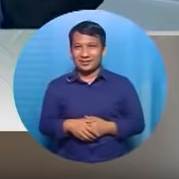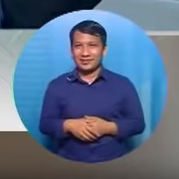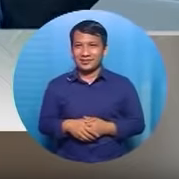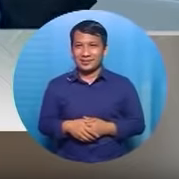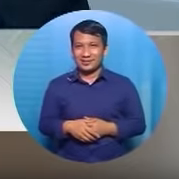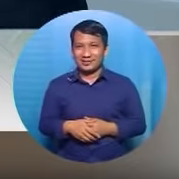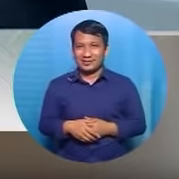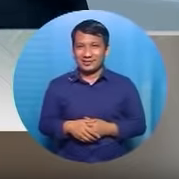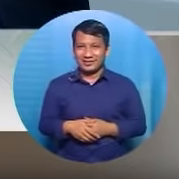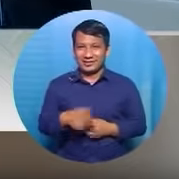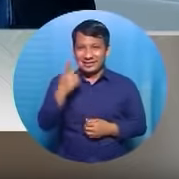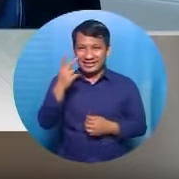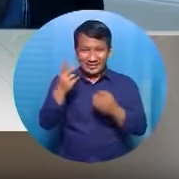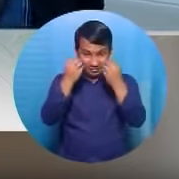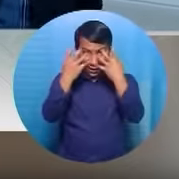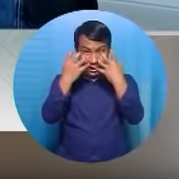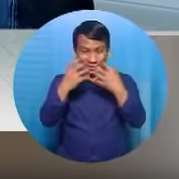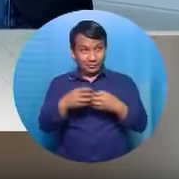nag-aul ba, aul?